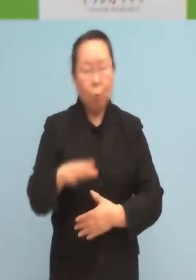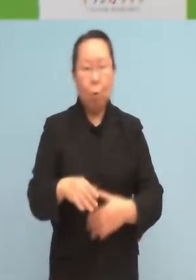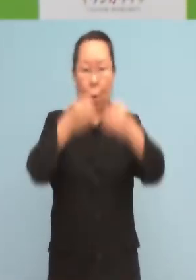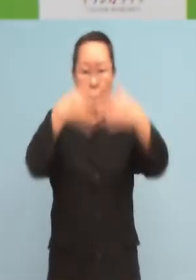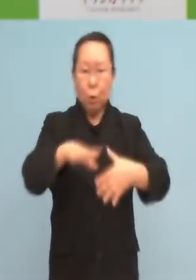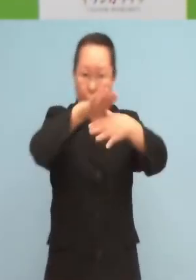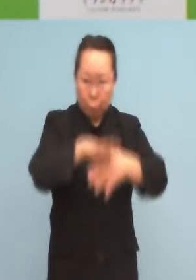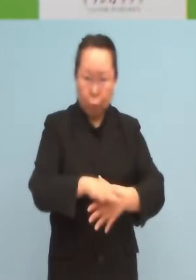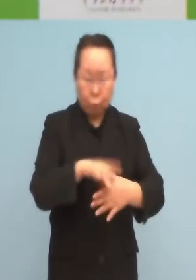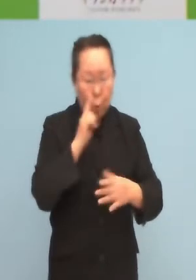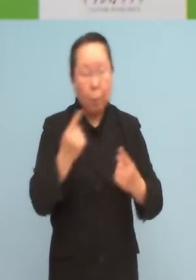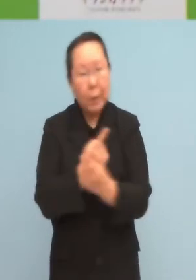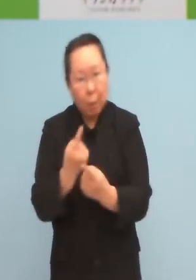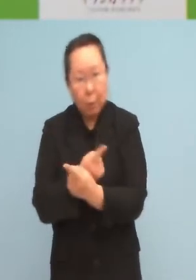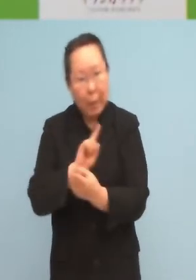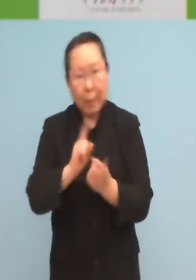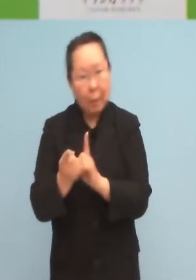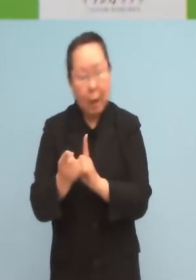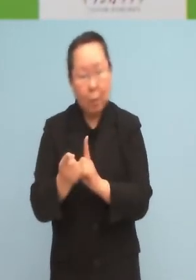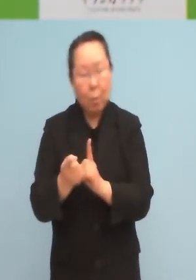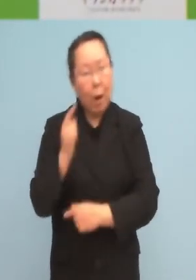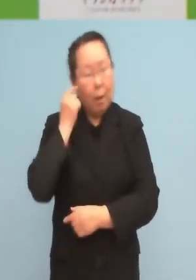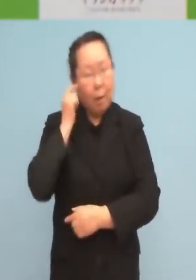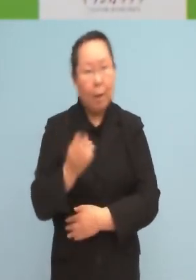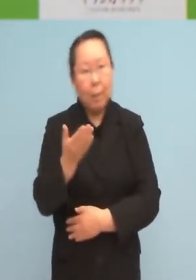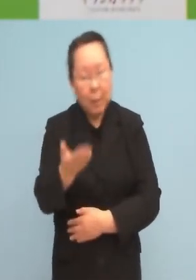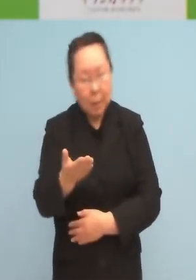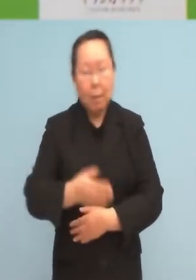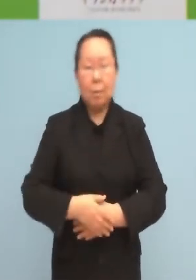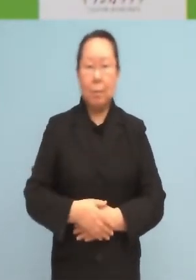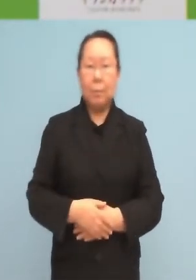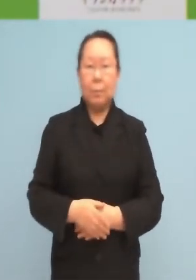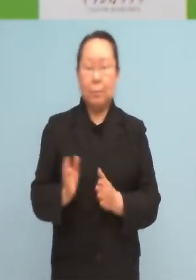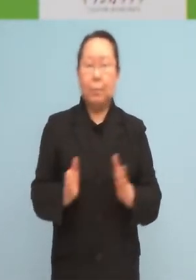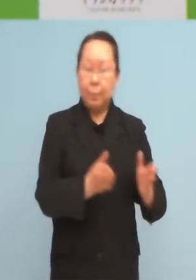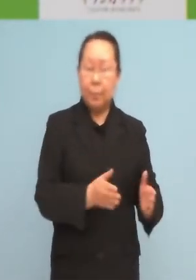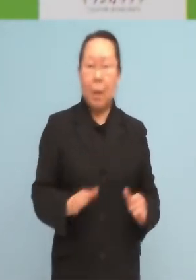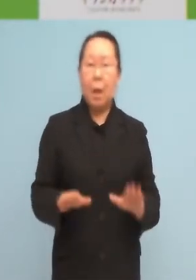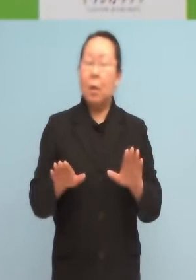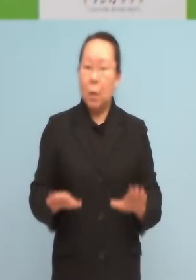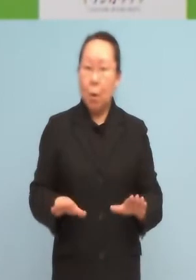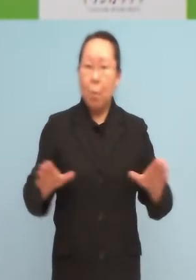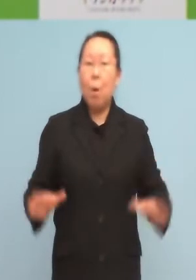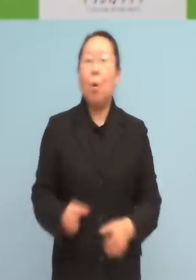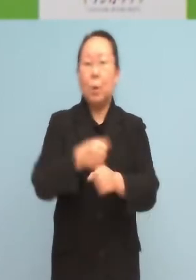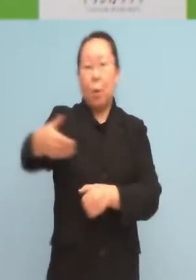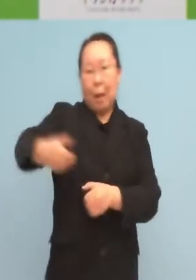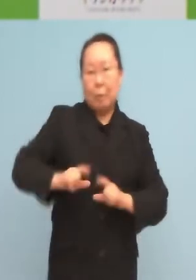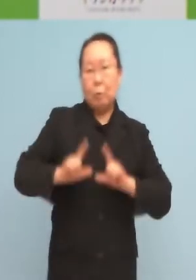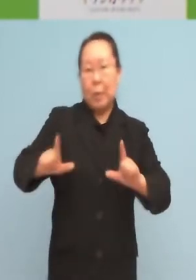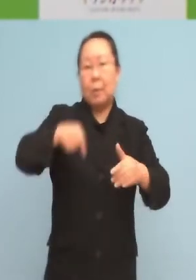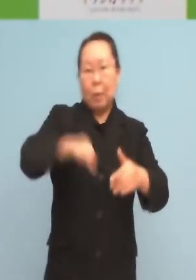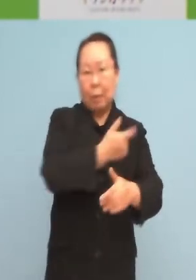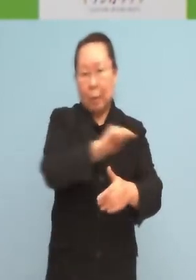か、何か、対応を取られるようなお考え現時点でございますでしょうか。 今日も総括質疑の中でさ